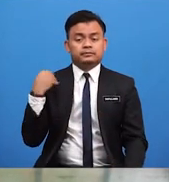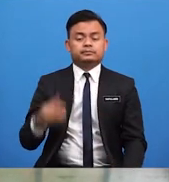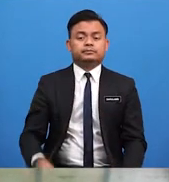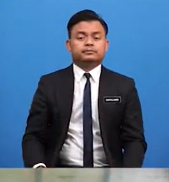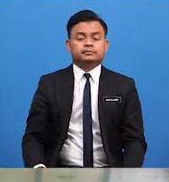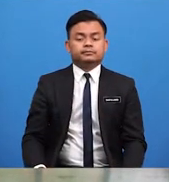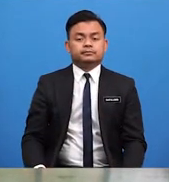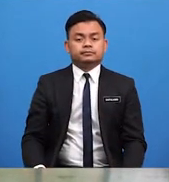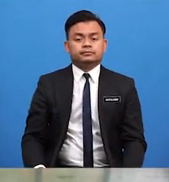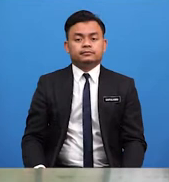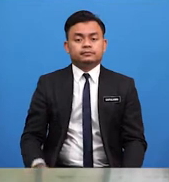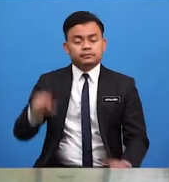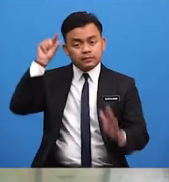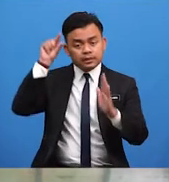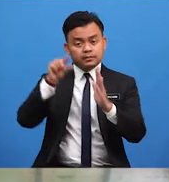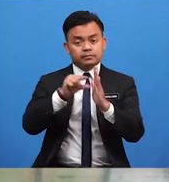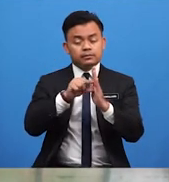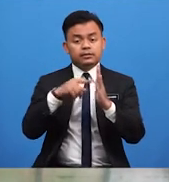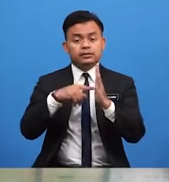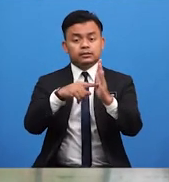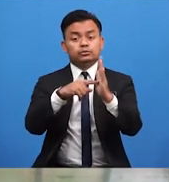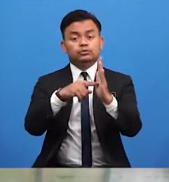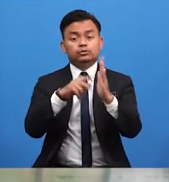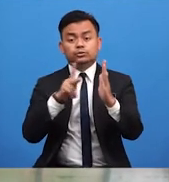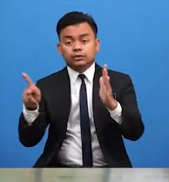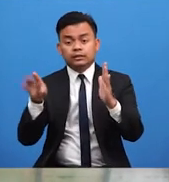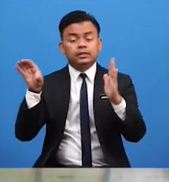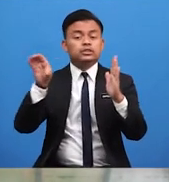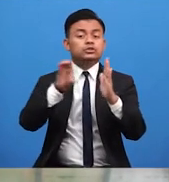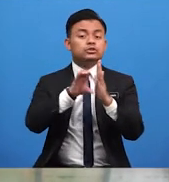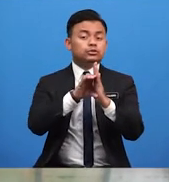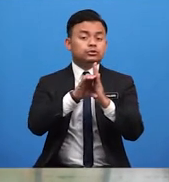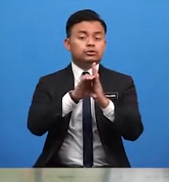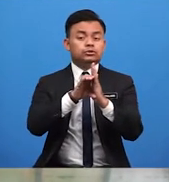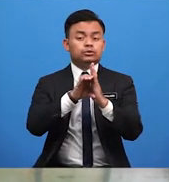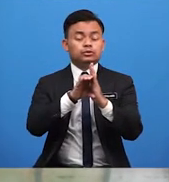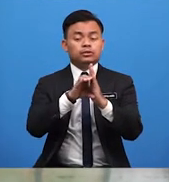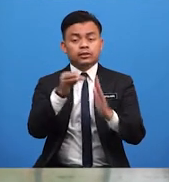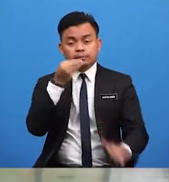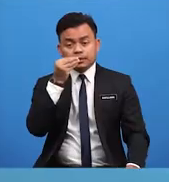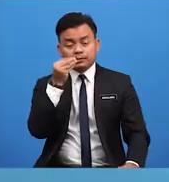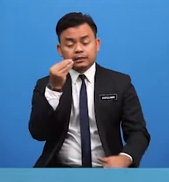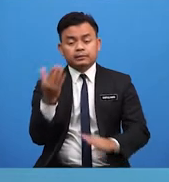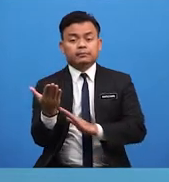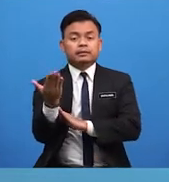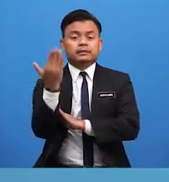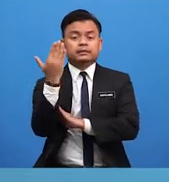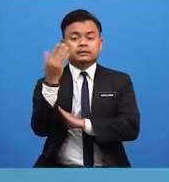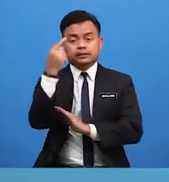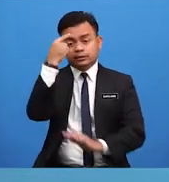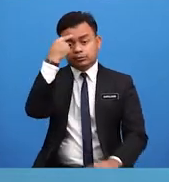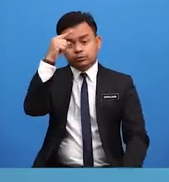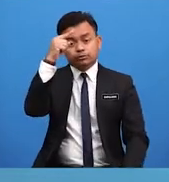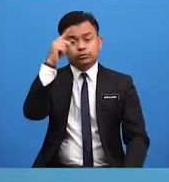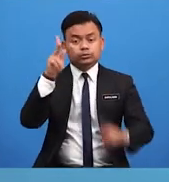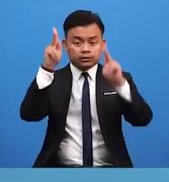Gambar tersebut menunjukkan contoh menu hidangan sarapan pagi bagi kaum Cina di